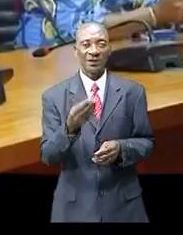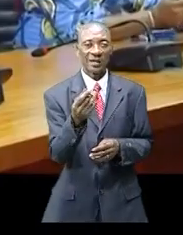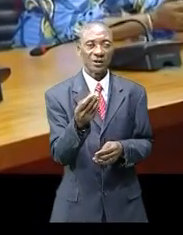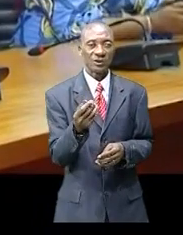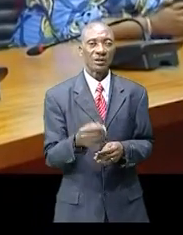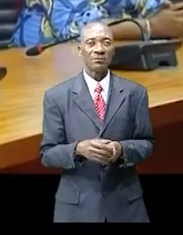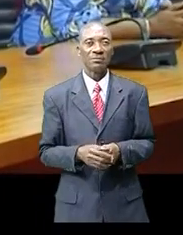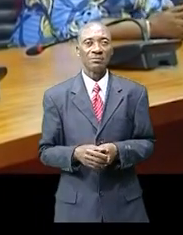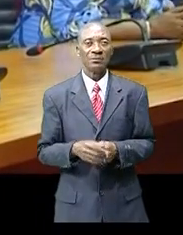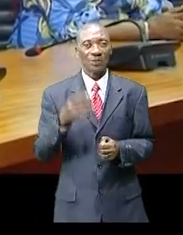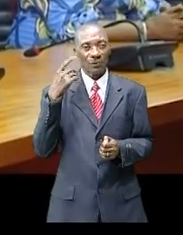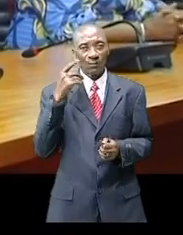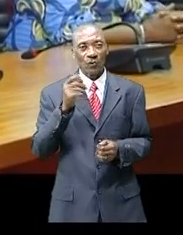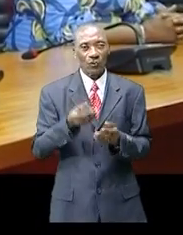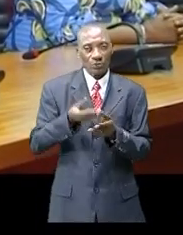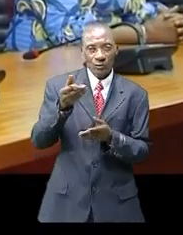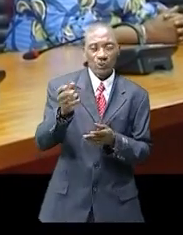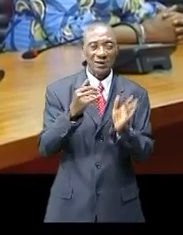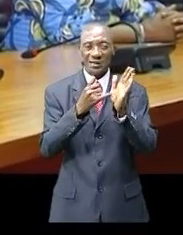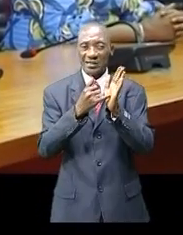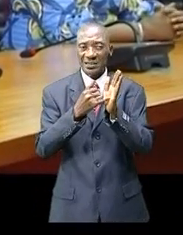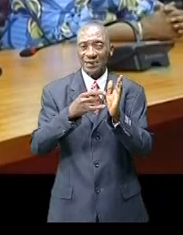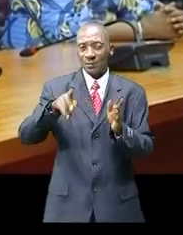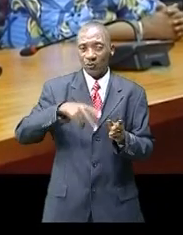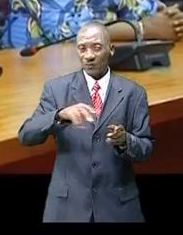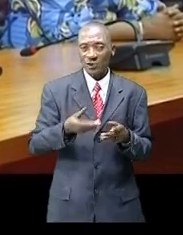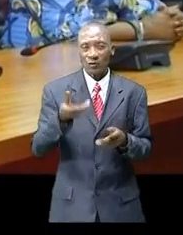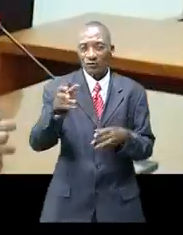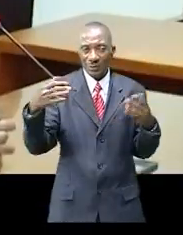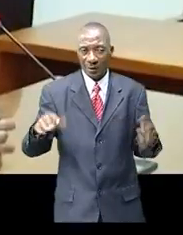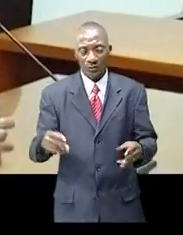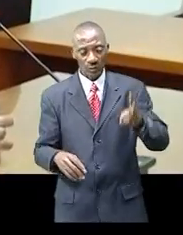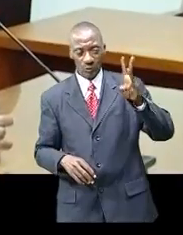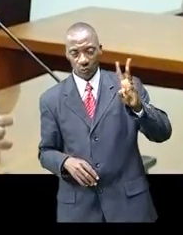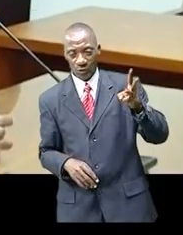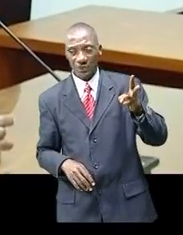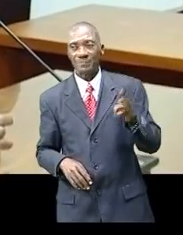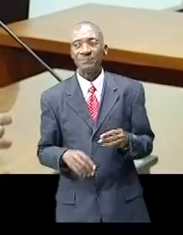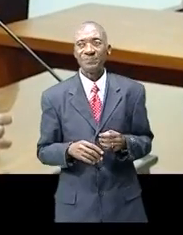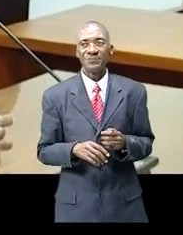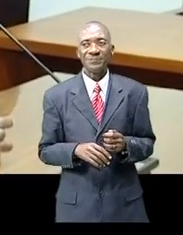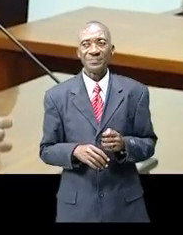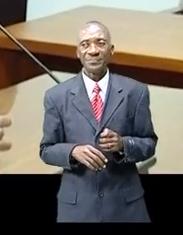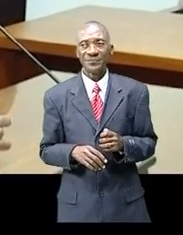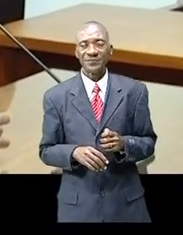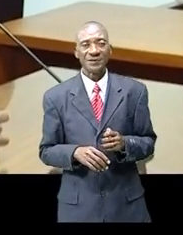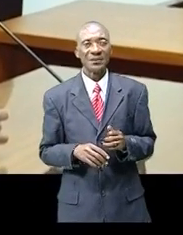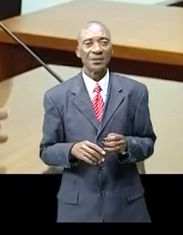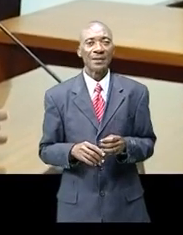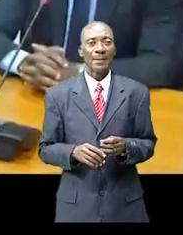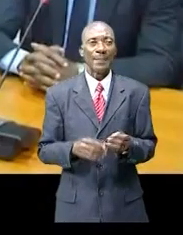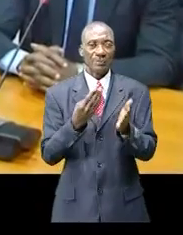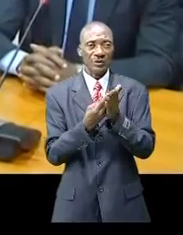session extraordinaire des 6 provinces qui n'avaient jamais été payées. Le troisième problème c'était on nous a enlevé du